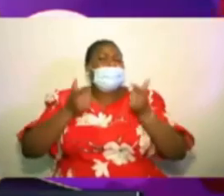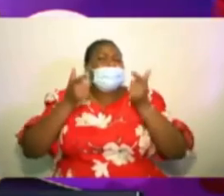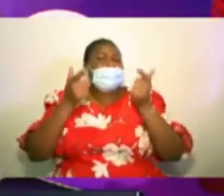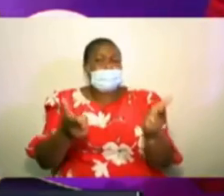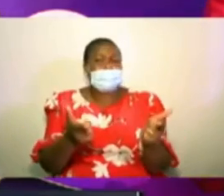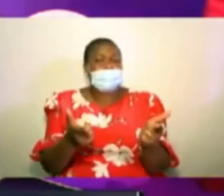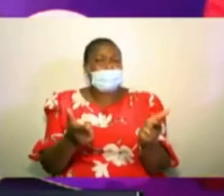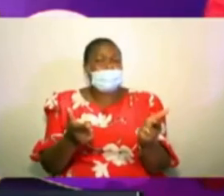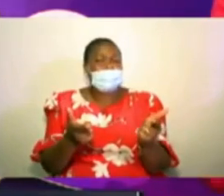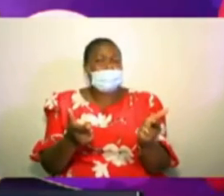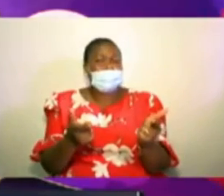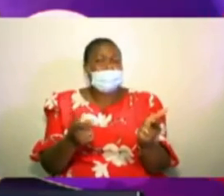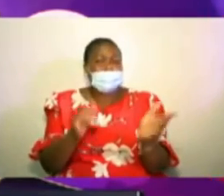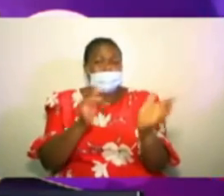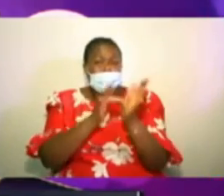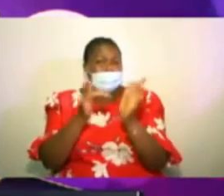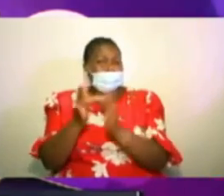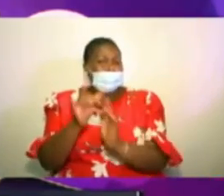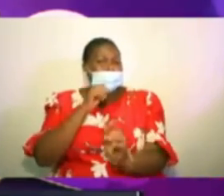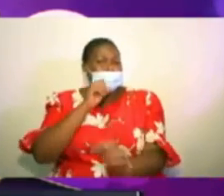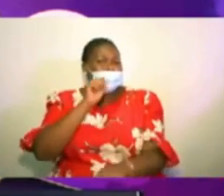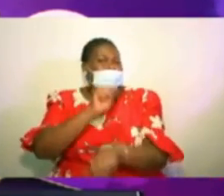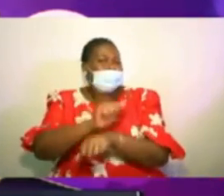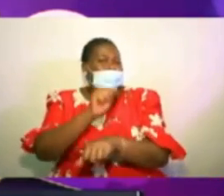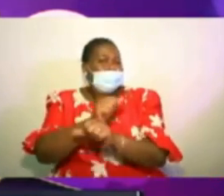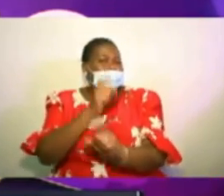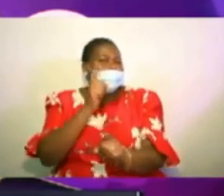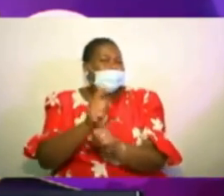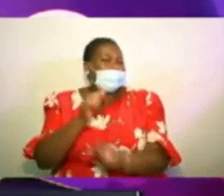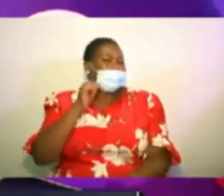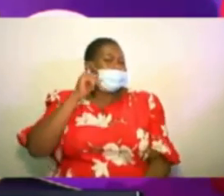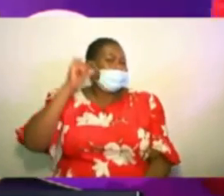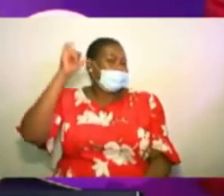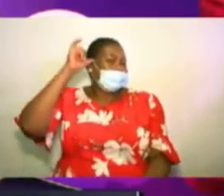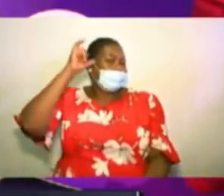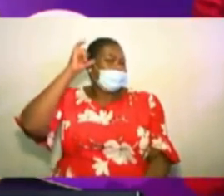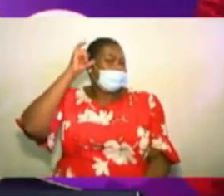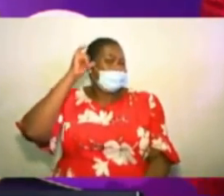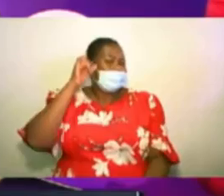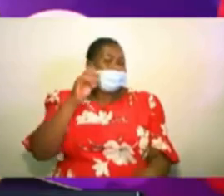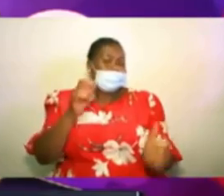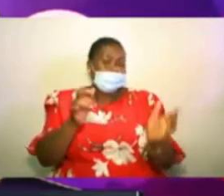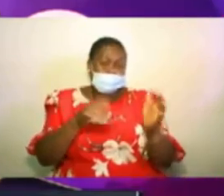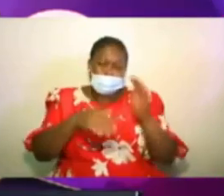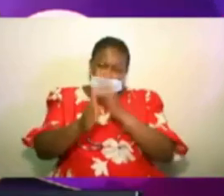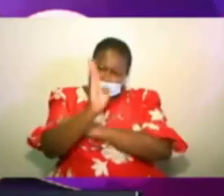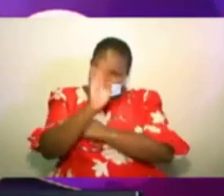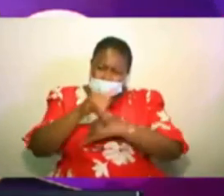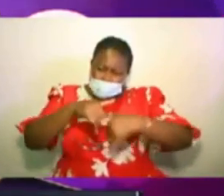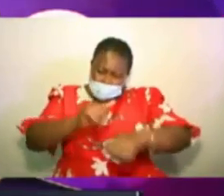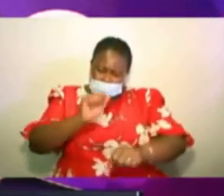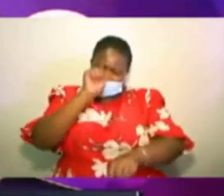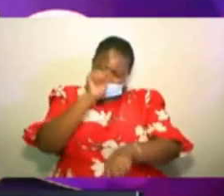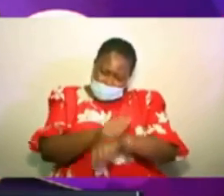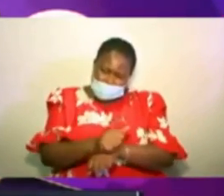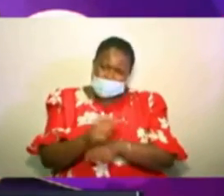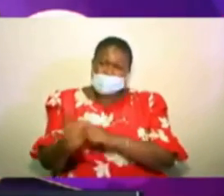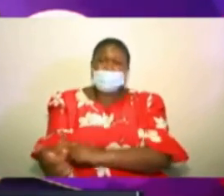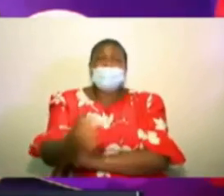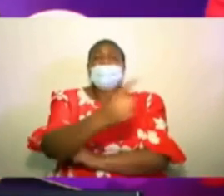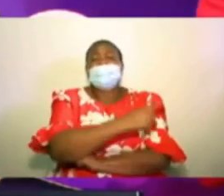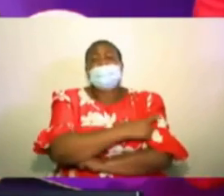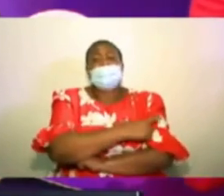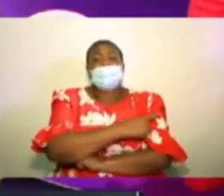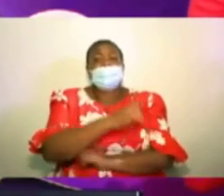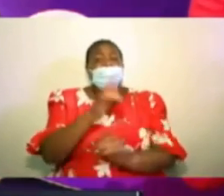do it yesterday. Et il ne l'a pas fait seulement hier. He is doing it today. Il est en train de le faire aujourd'hui. For Jesus